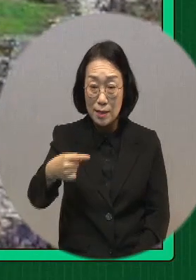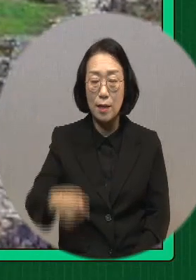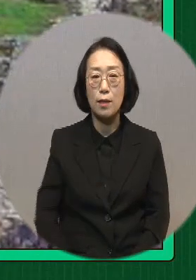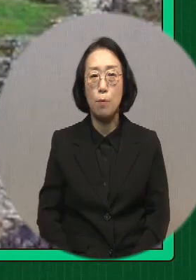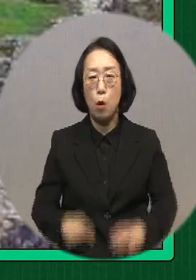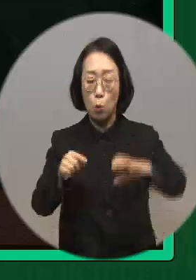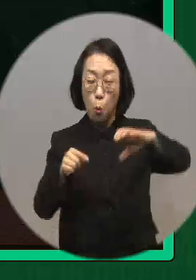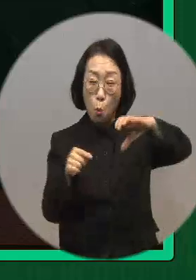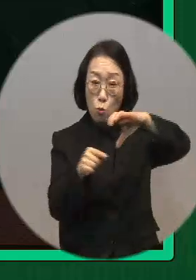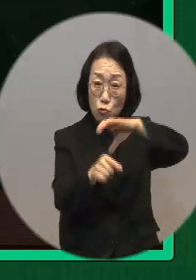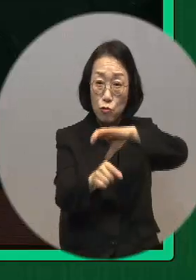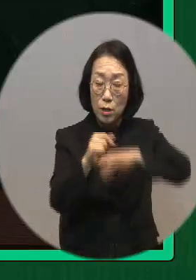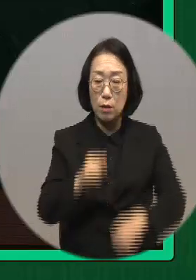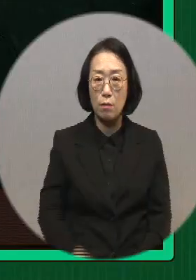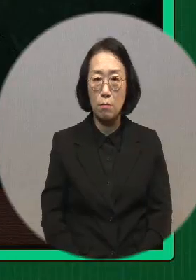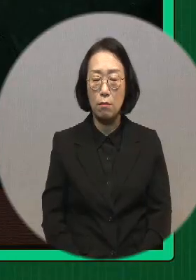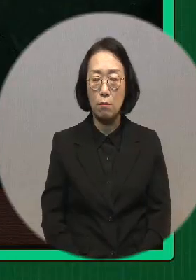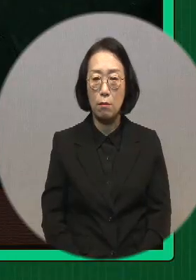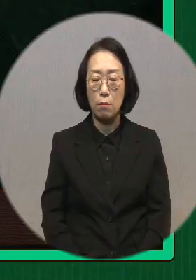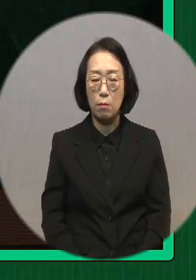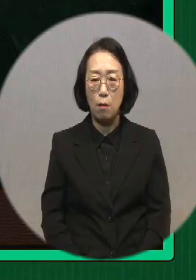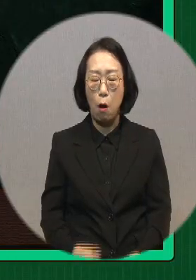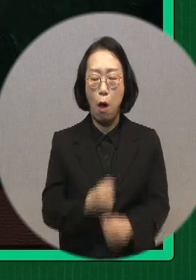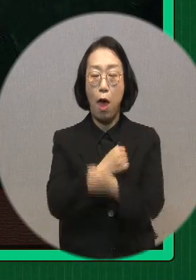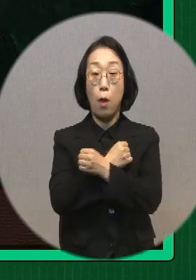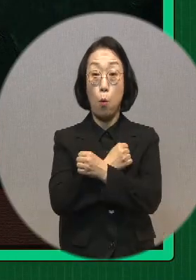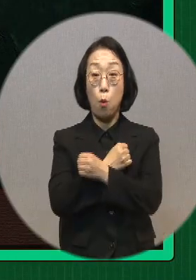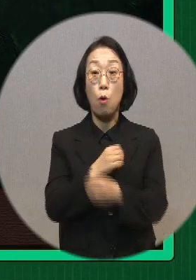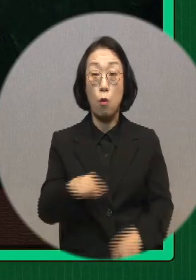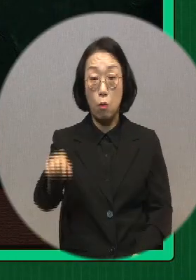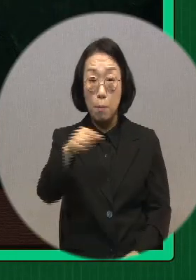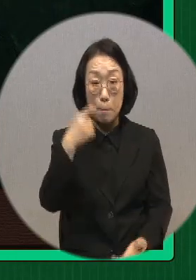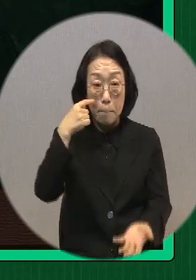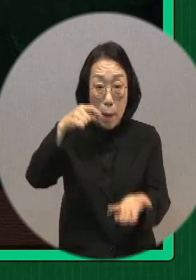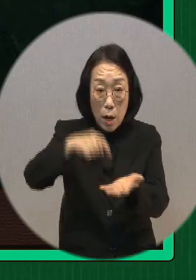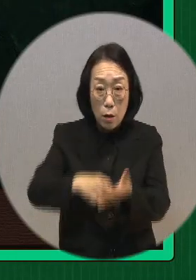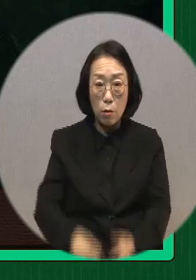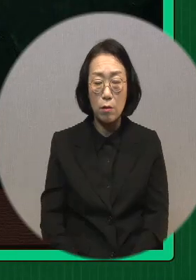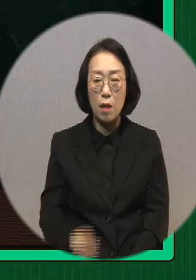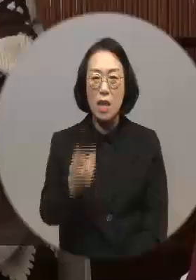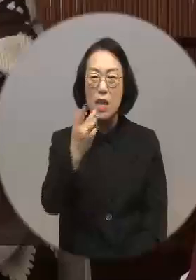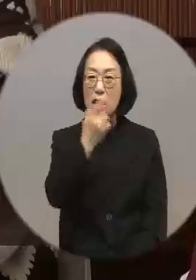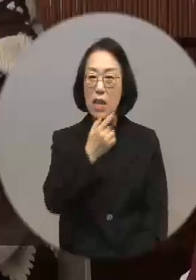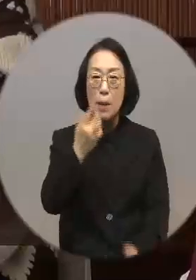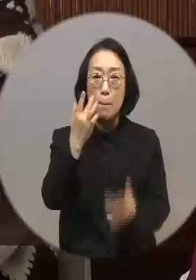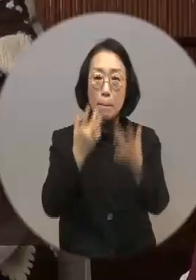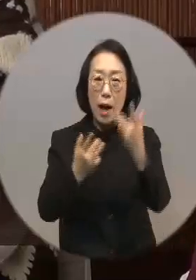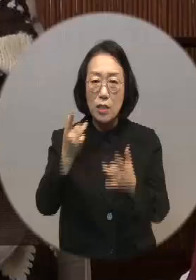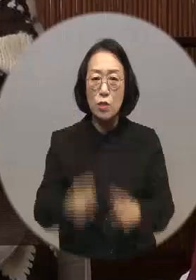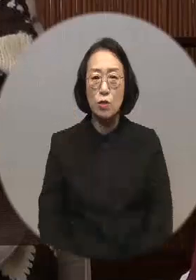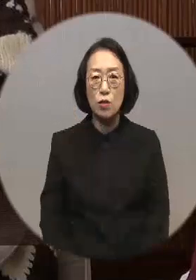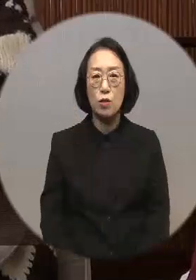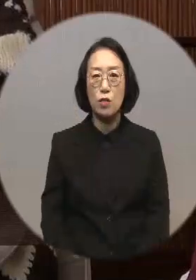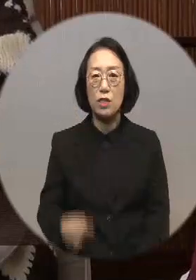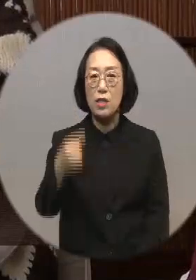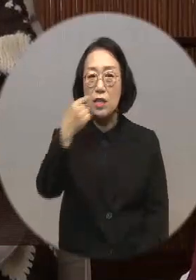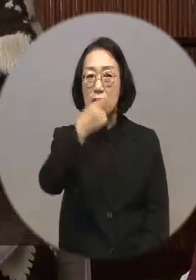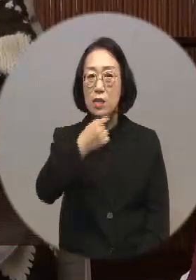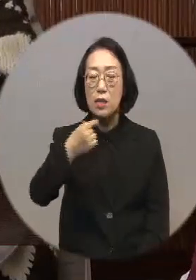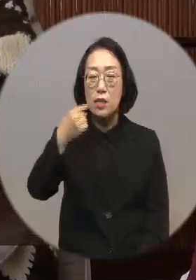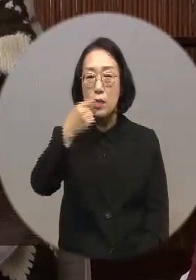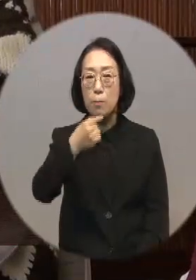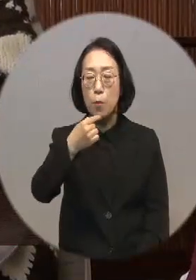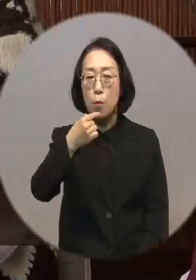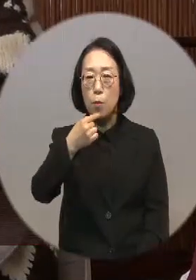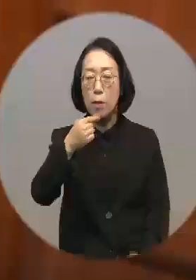있는데 여기에서 해골이 나왔는데 이 사람이 좀 중년인 것 같은데 네. 이빨이 다 빠져 있고 여기에 이미 잇몸이 이렇게 이미